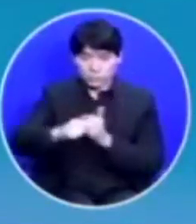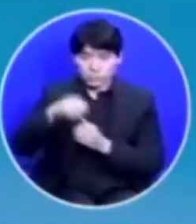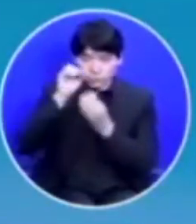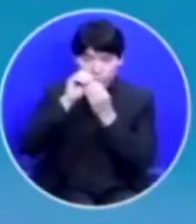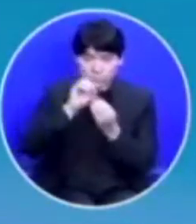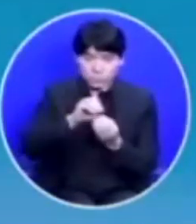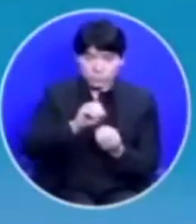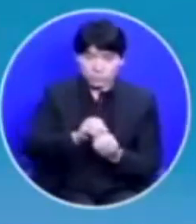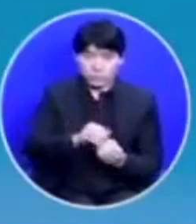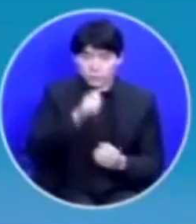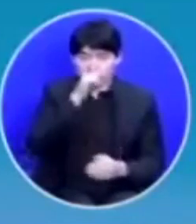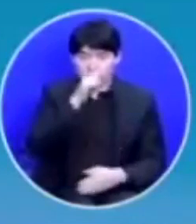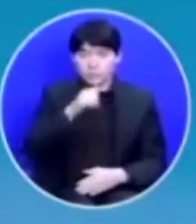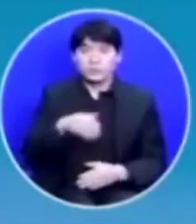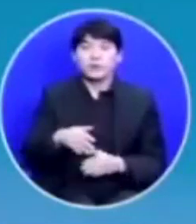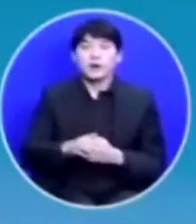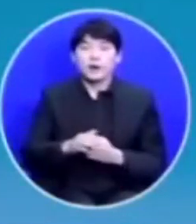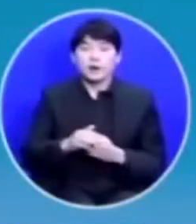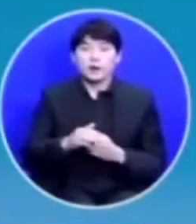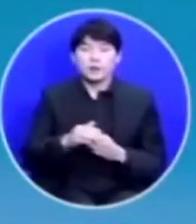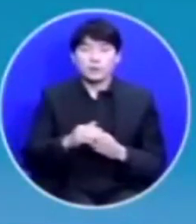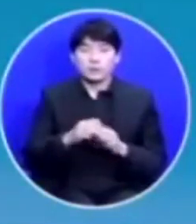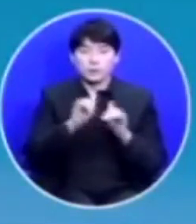그러던 때가 있었습니다